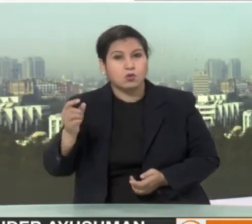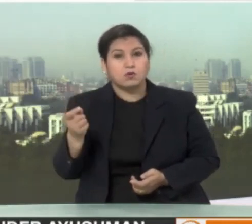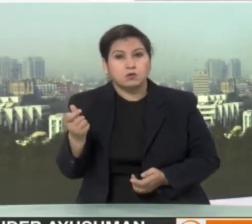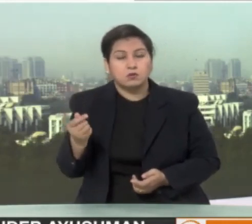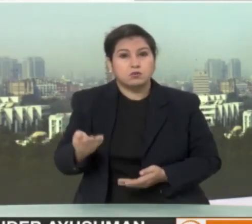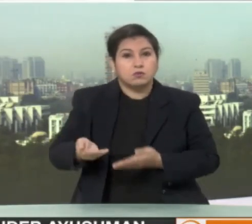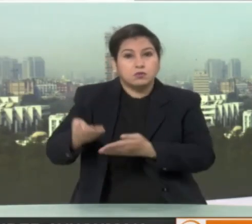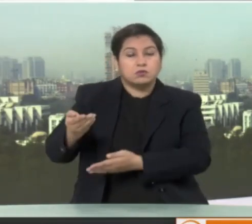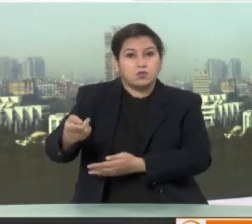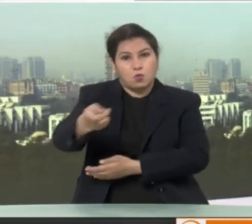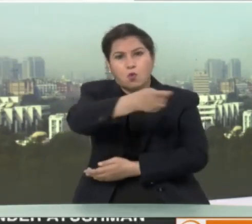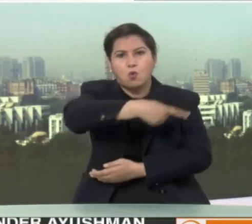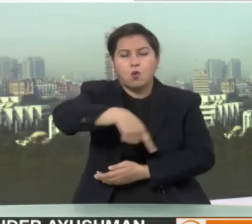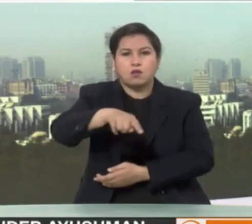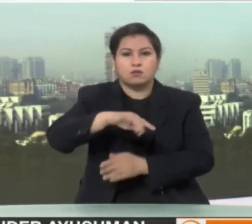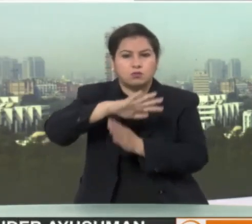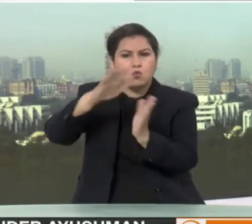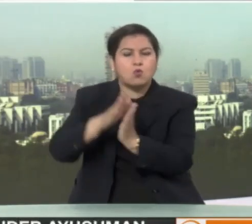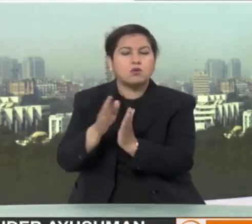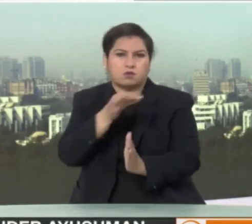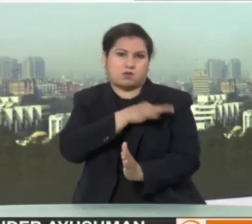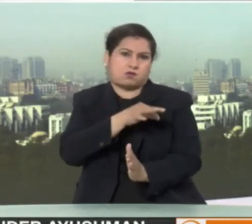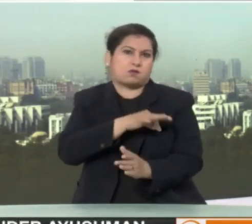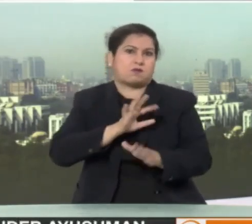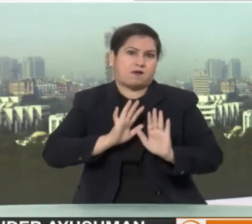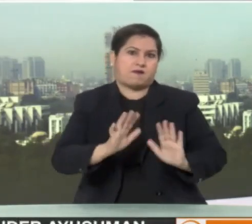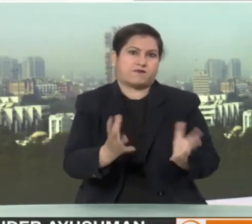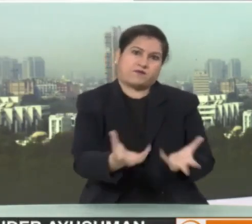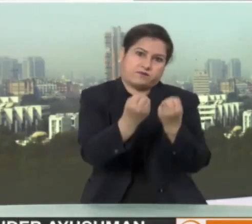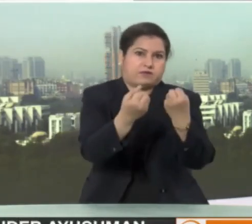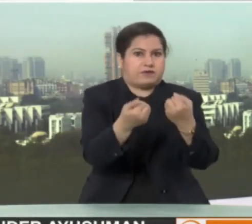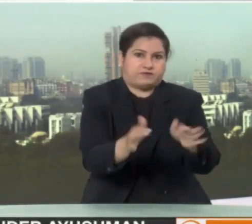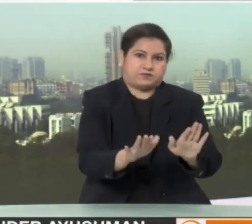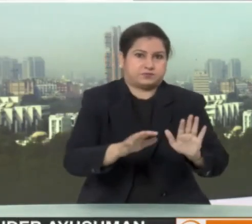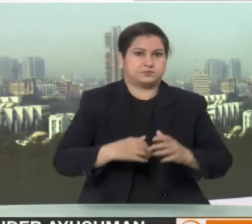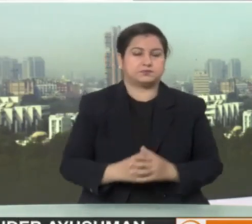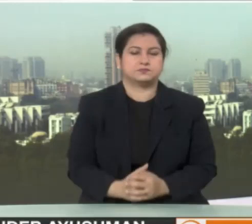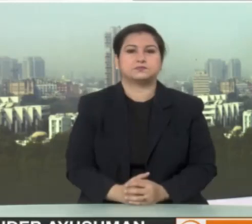का लाभ इन गरीब लोगों को मिल चुका है